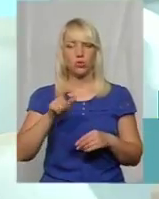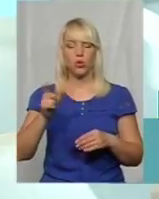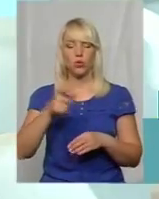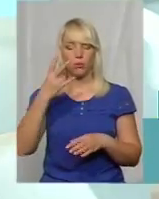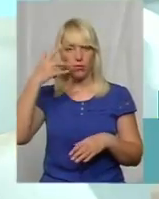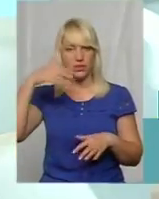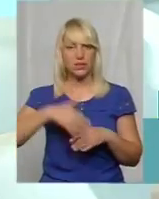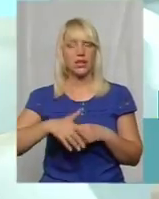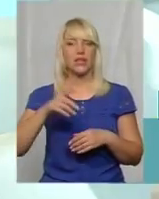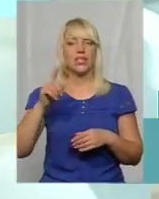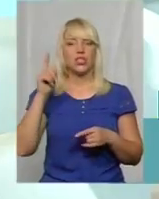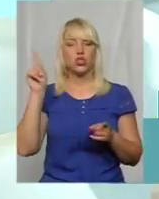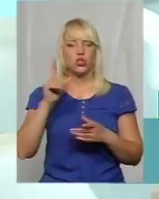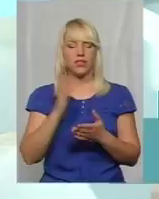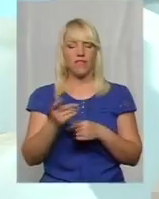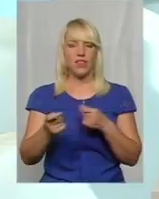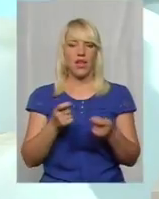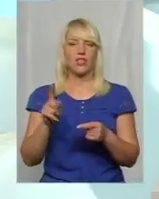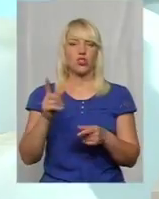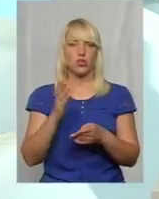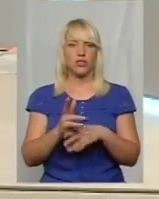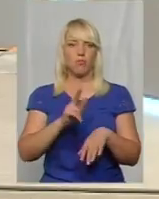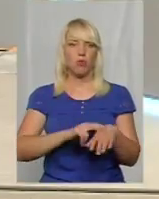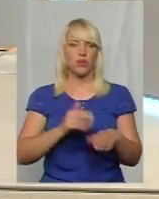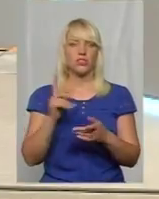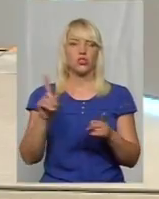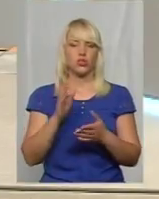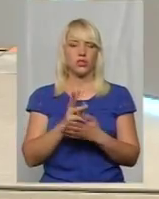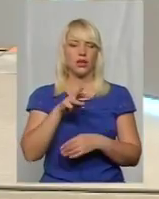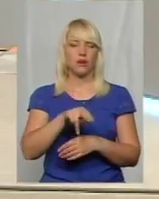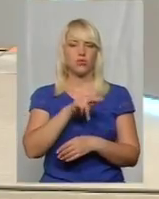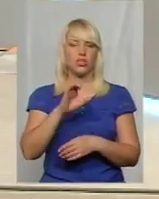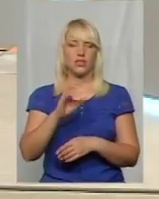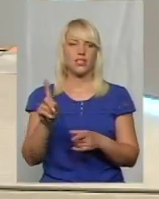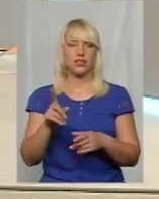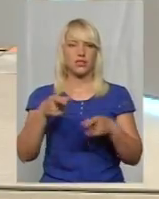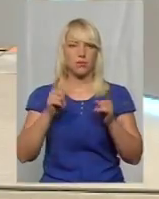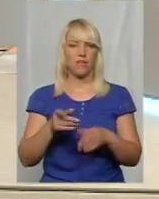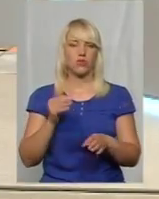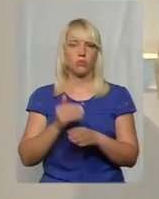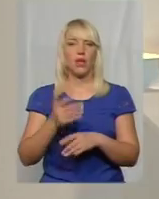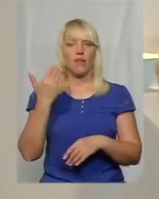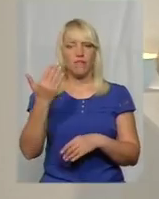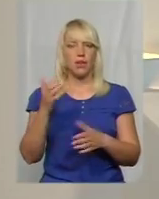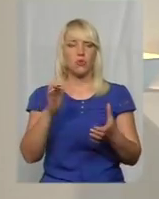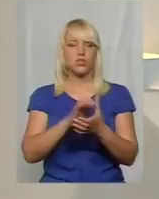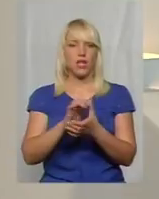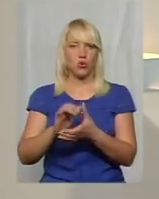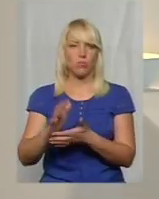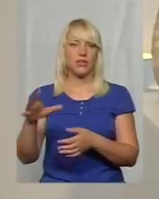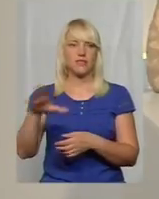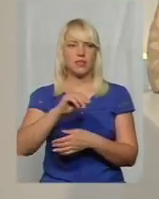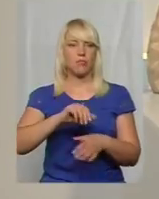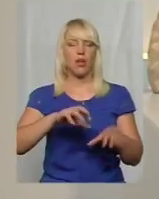знати, що є поліція, люди мають знати, що є МЧС, які їм справді допоможуть. Ви вже з усіма познайомилися очільниками районів і є бажання з